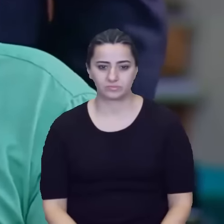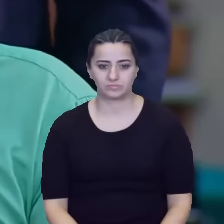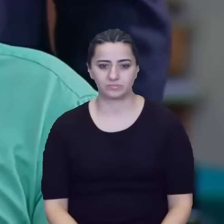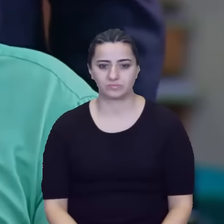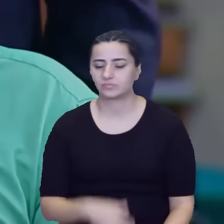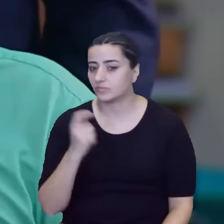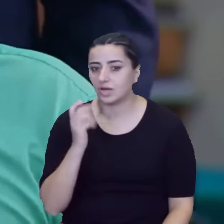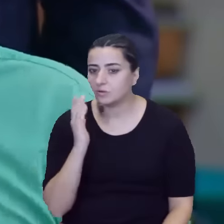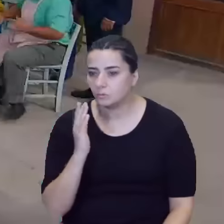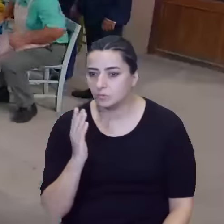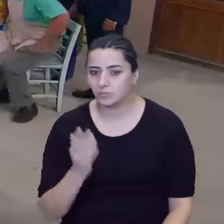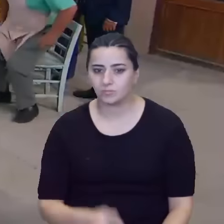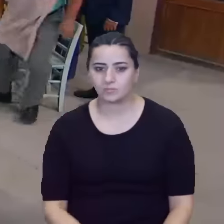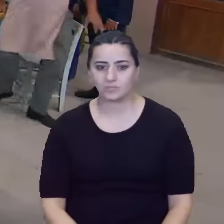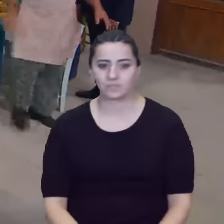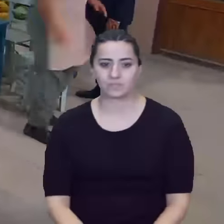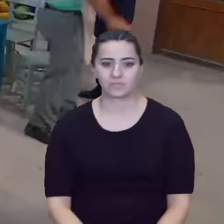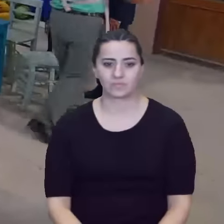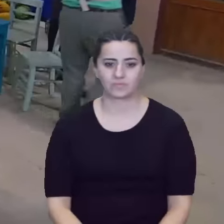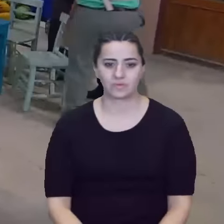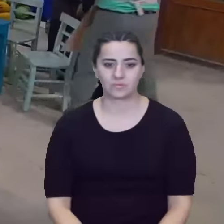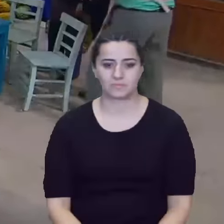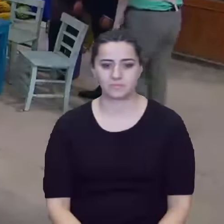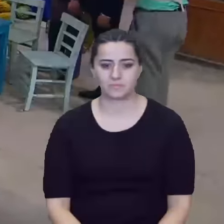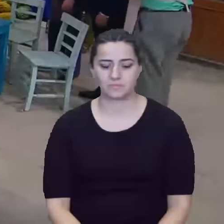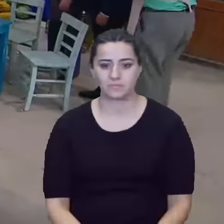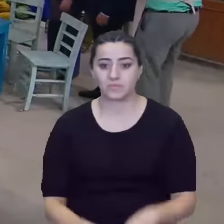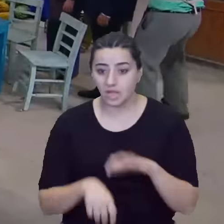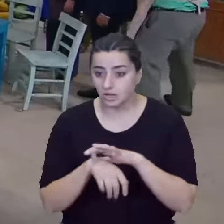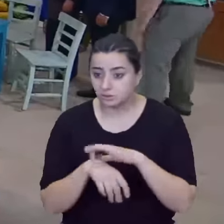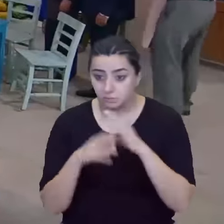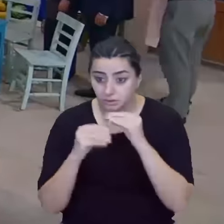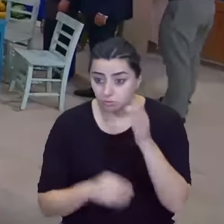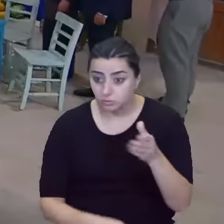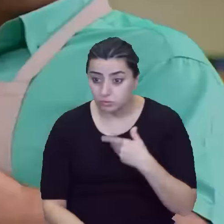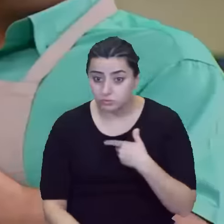gidiyor. Nereye gidiyor? Sami ayaklandı. Susmuş pastaneye giriyor. Pastaneye mi gidiyor?